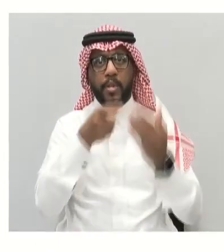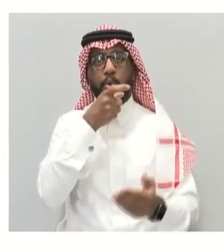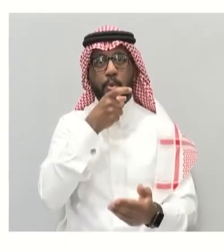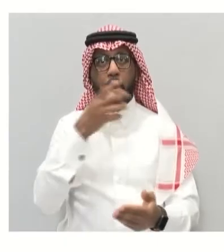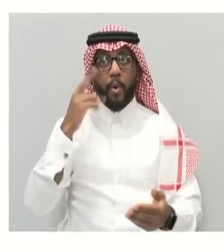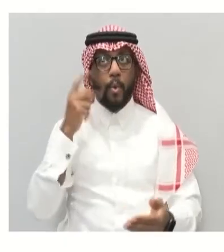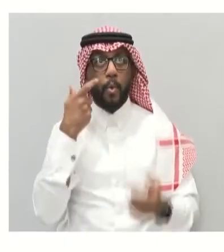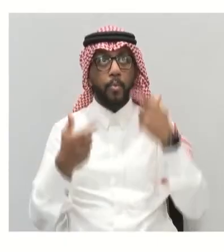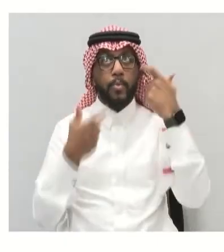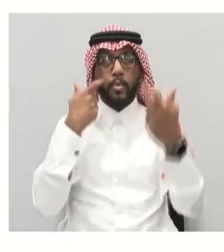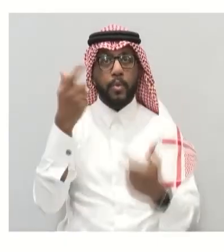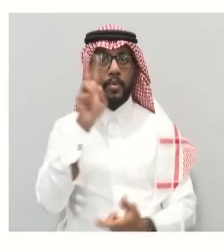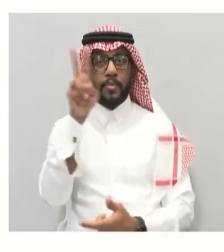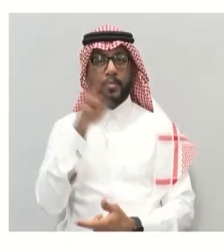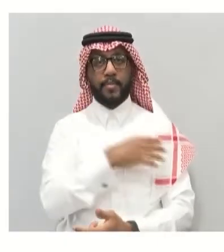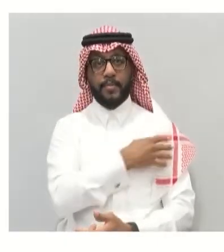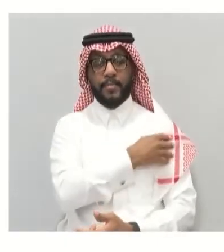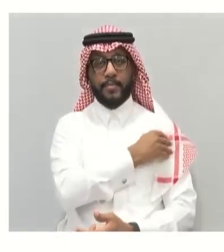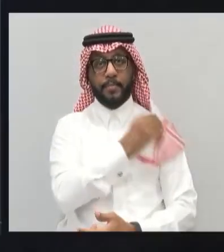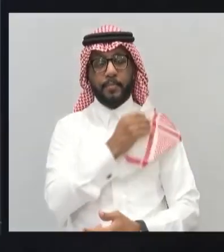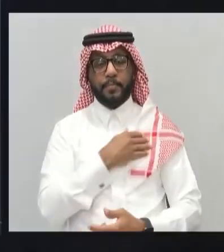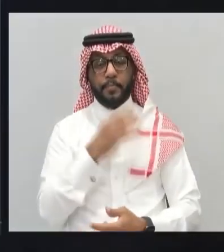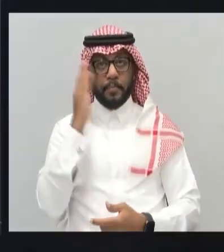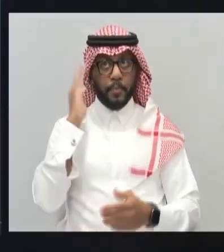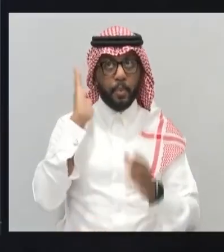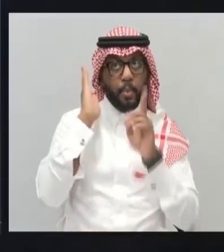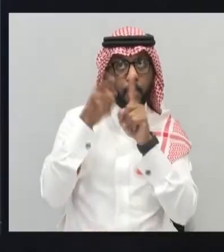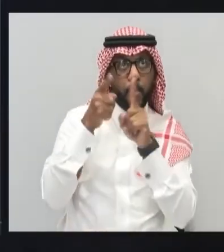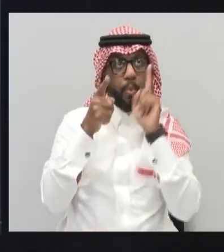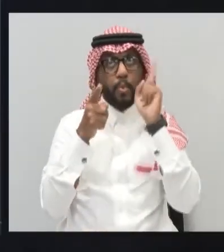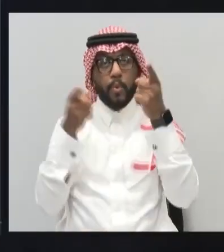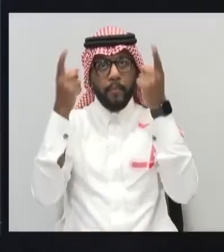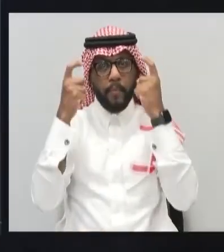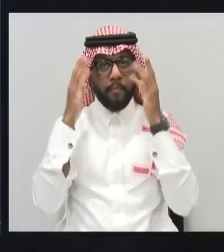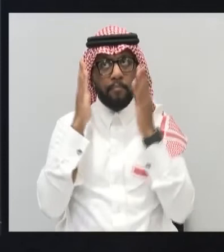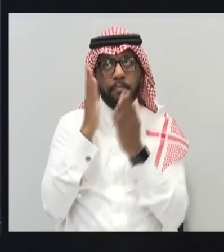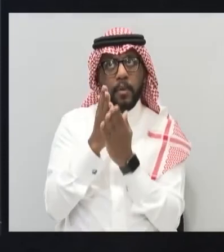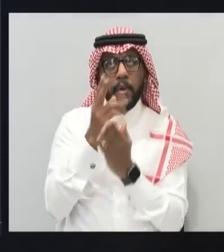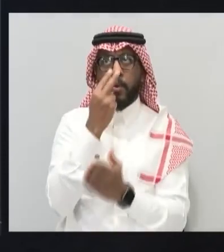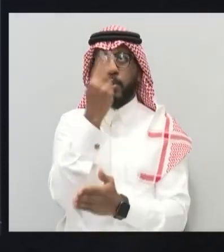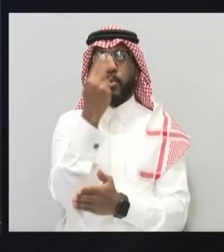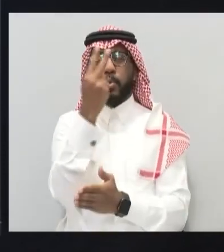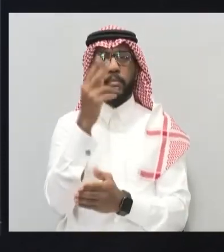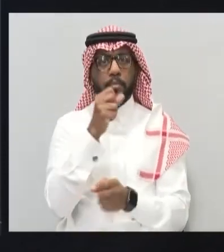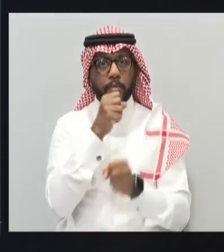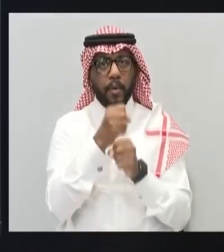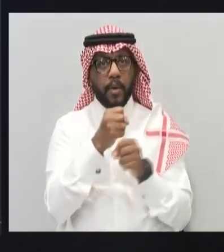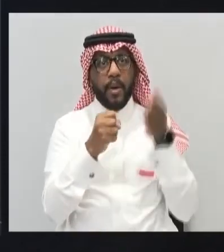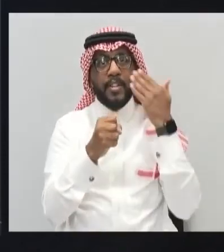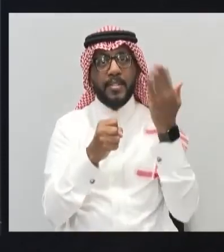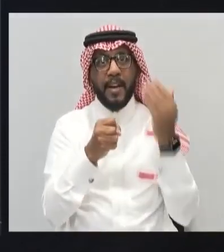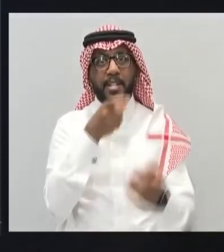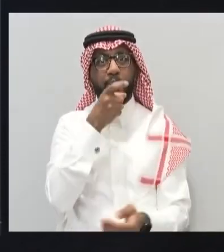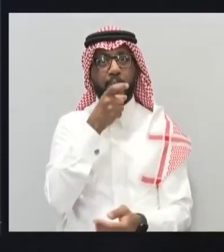منتبهين اتفقنا على ان صاحب الحال على ان الحال توافق صاحبها في العدد